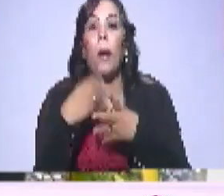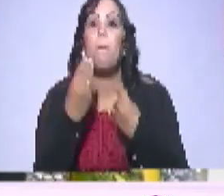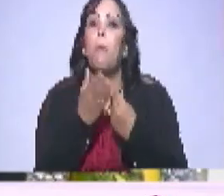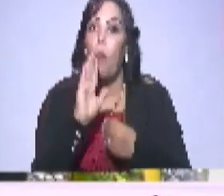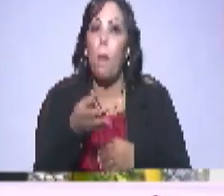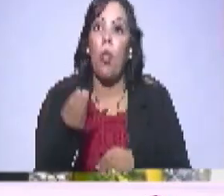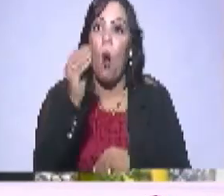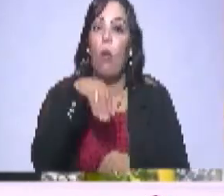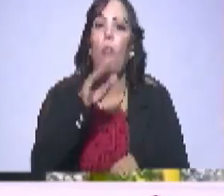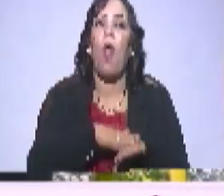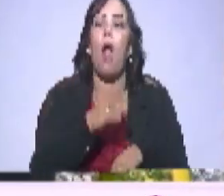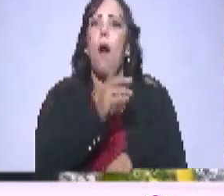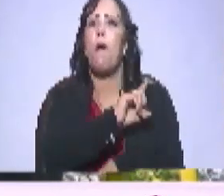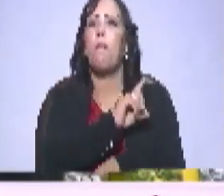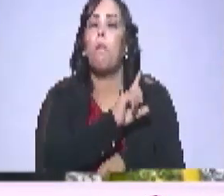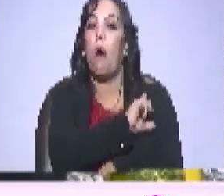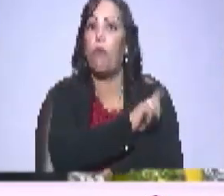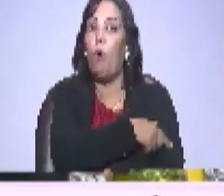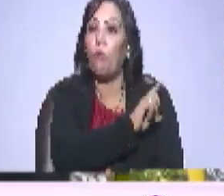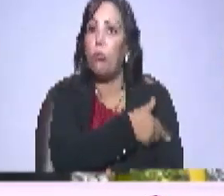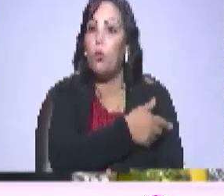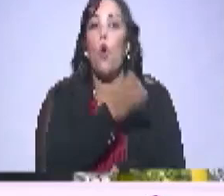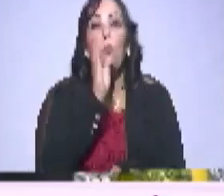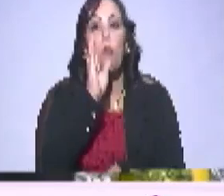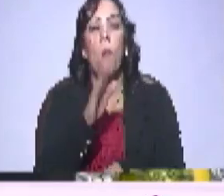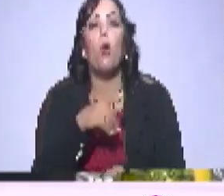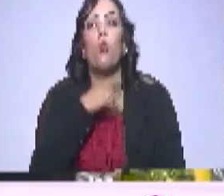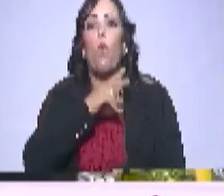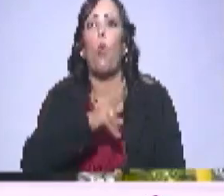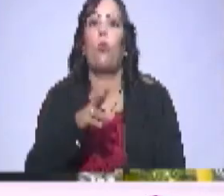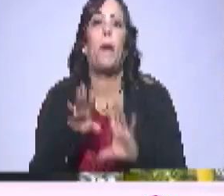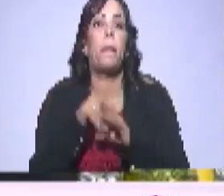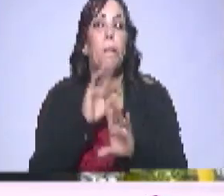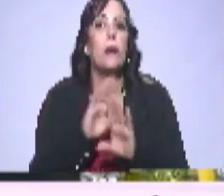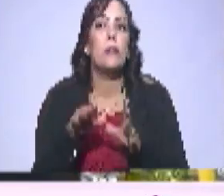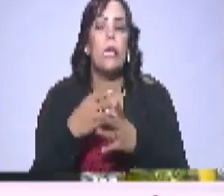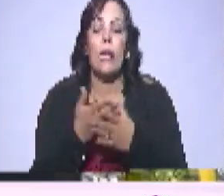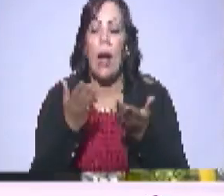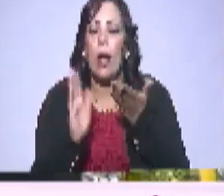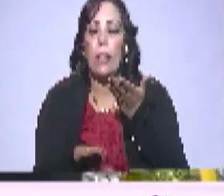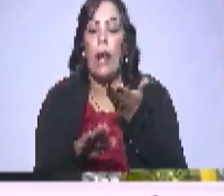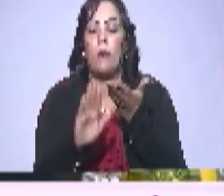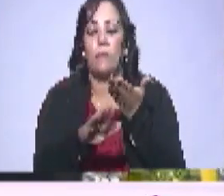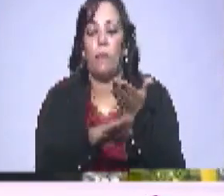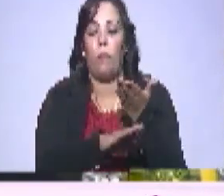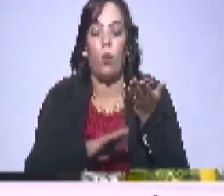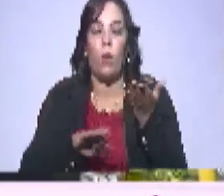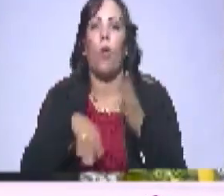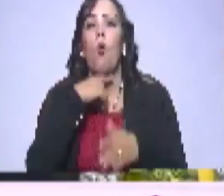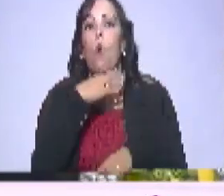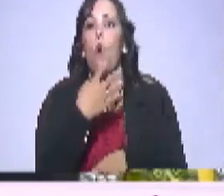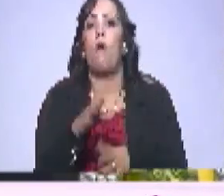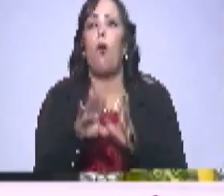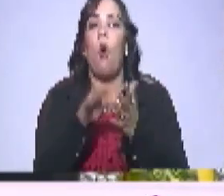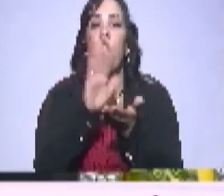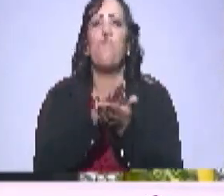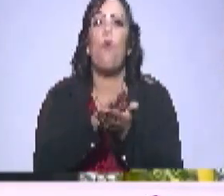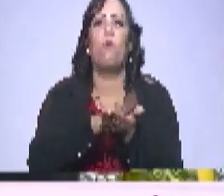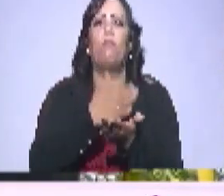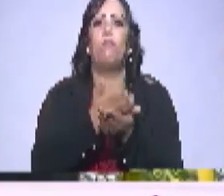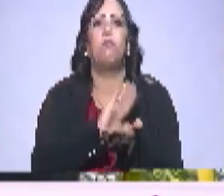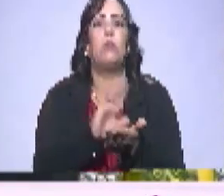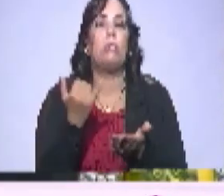بطاطس، وممكن تحطيه على خضار بس، وممكن تحطيه بس ترصي تحت منه خضار وتحطيه فوق الخضار وهو يتشوى فوق